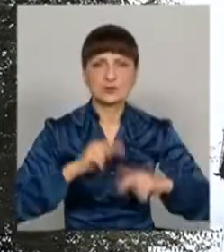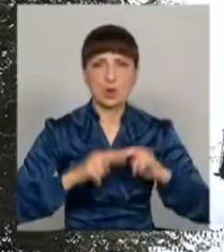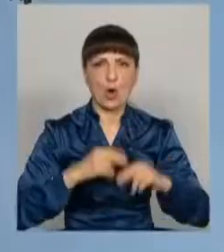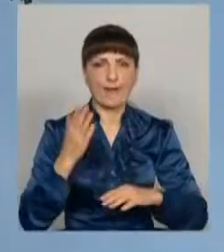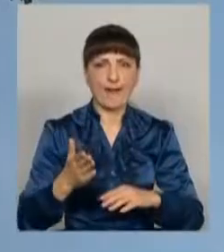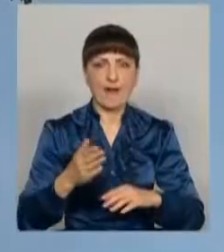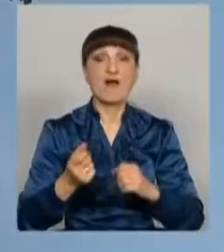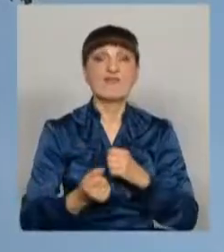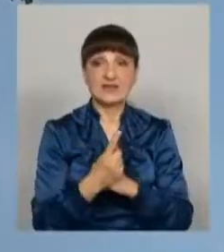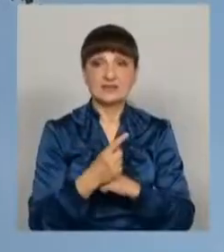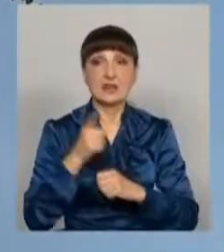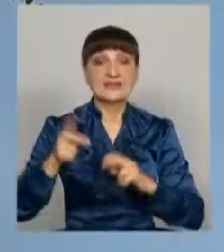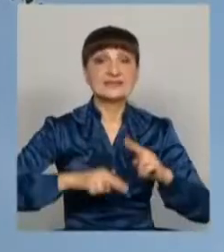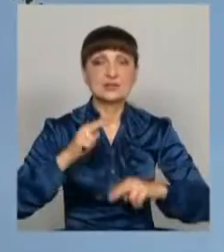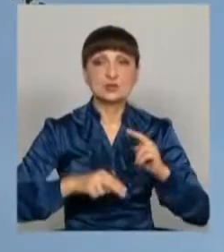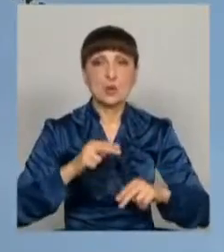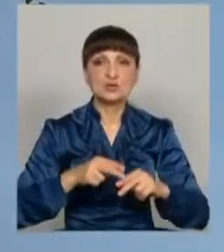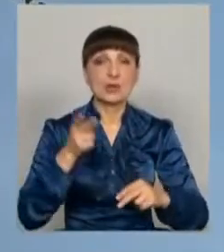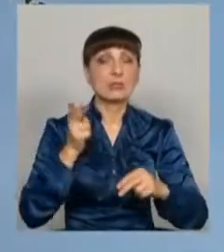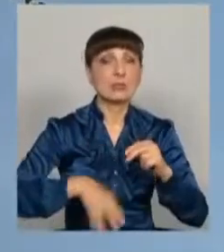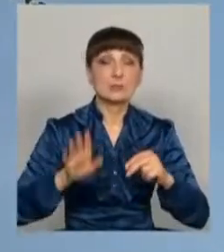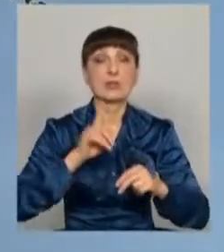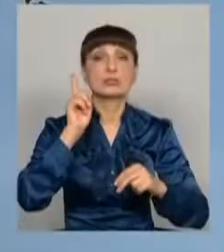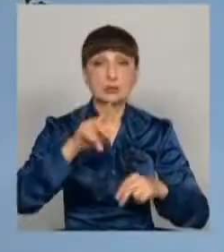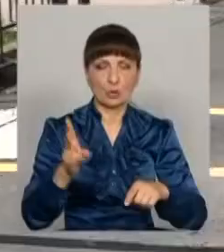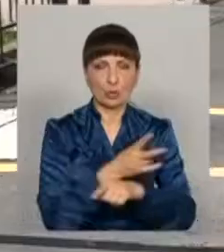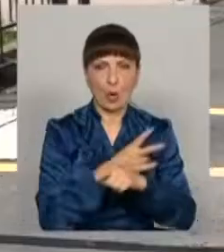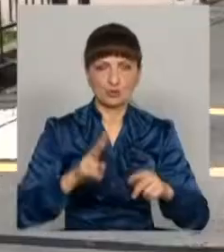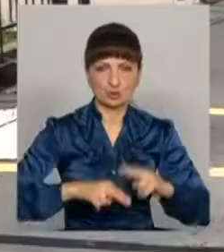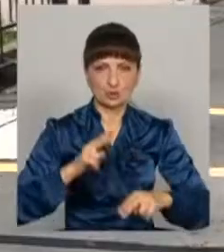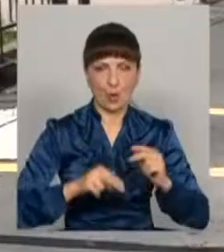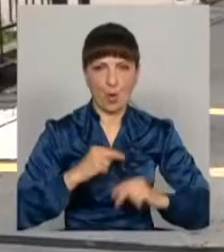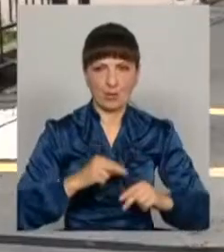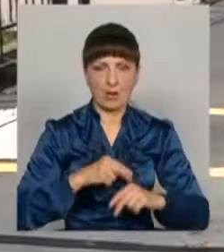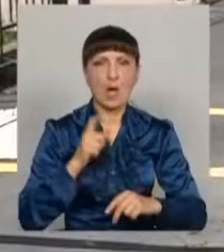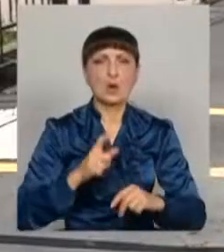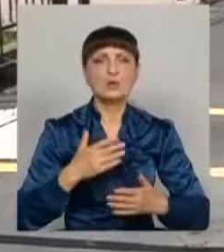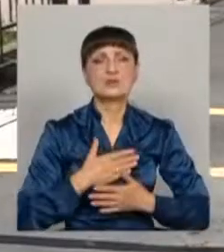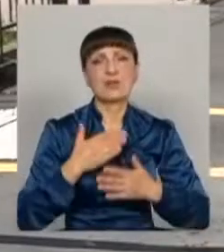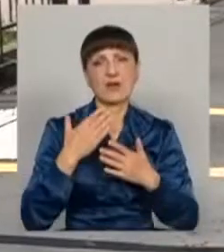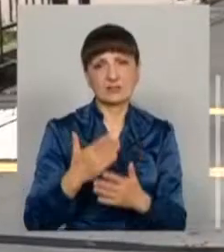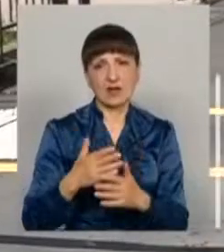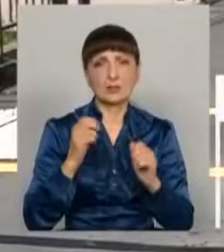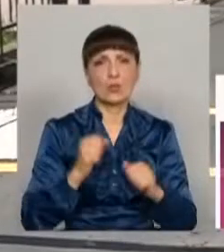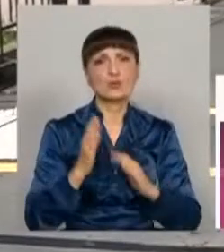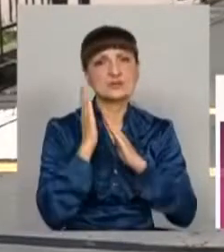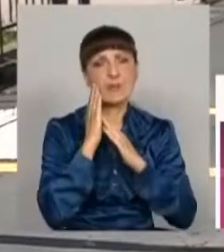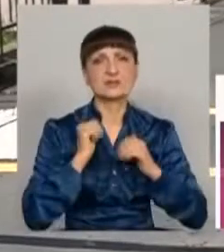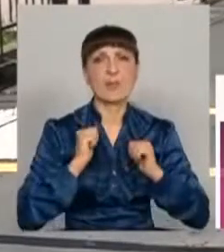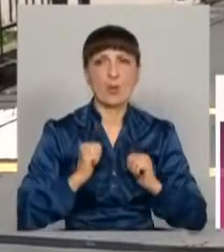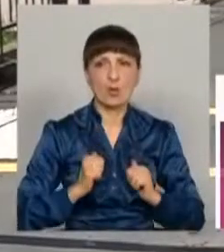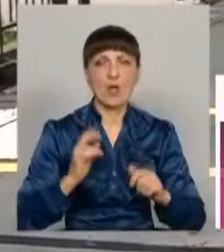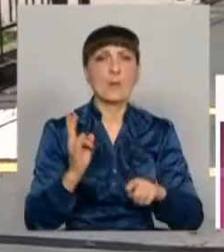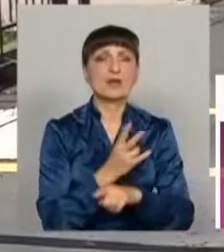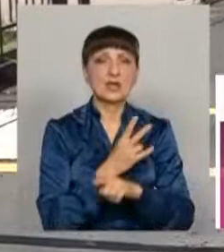объектов. Выяснилось, что застройщик не прекращал работы даже ночью. Люди очень благодарны, могут спать сейчас спокойно, по